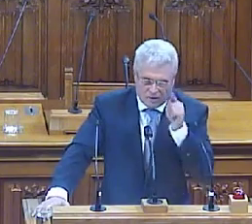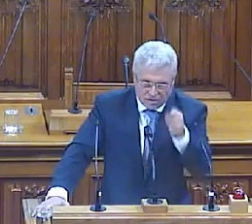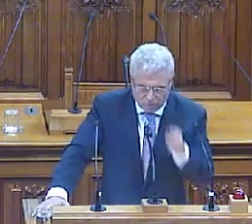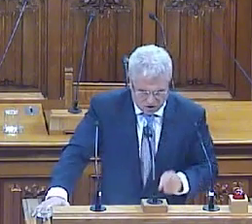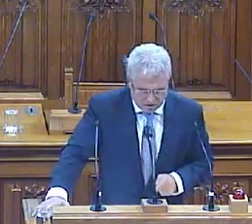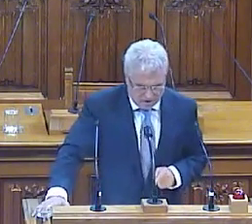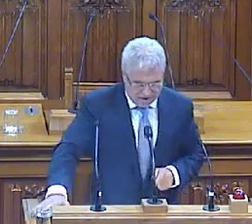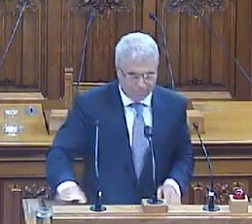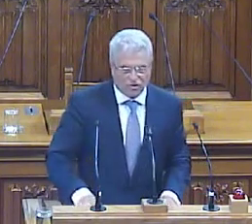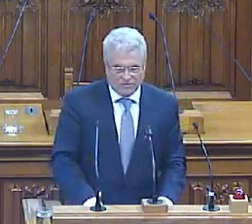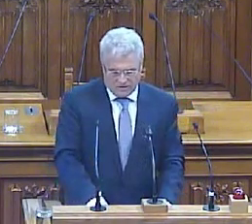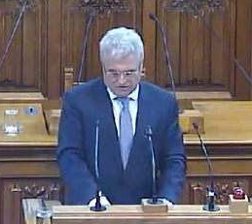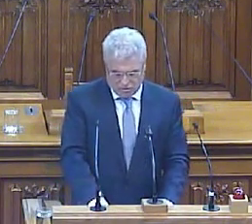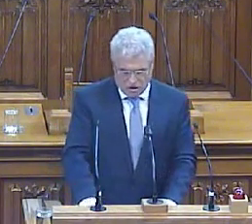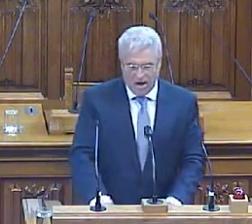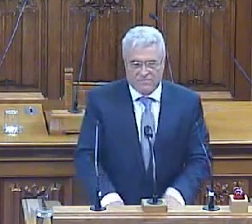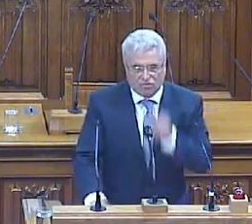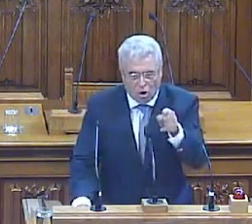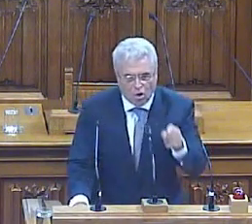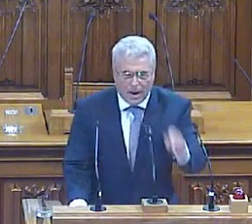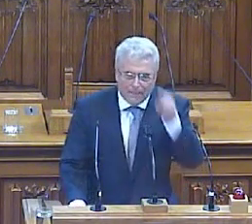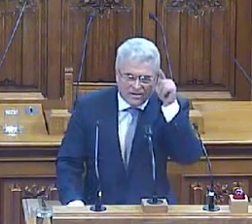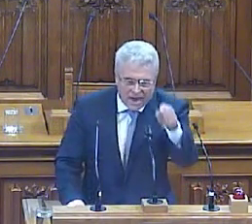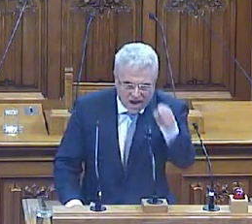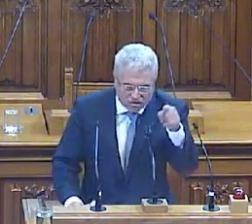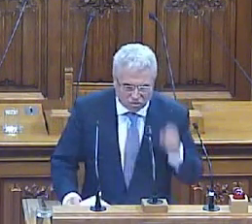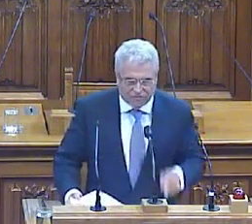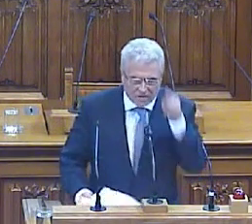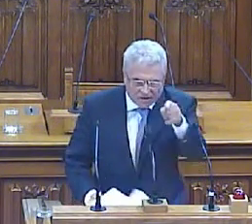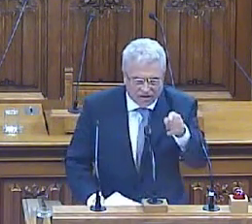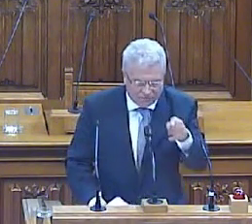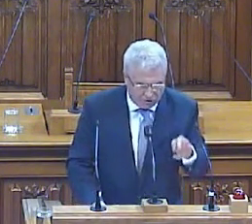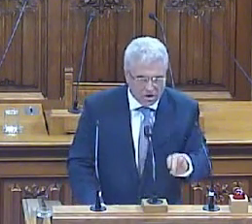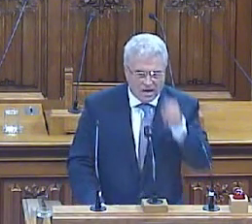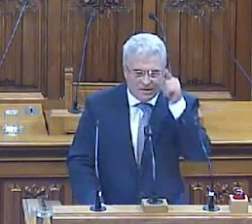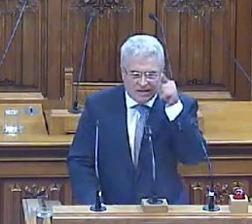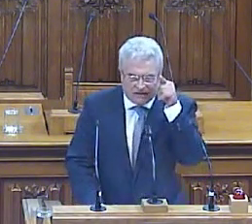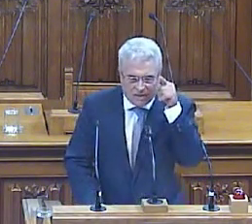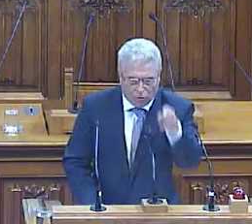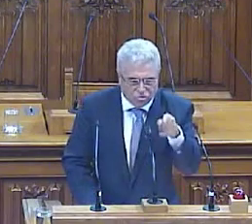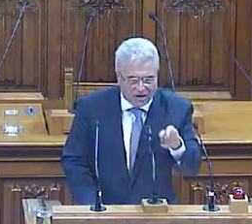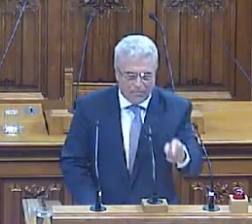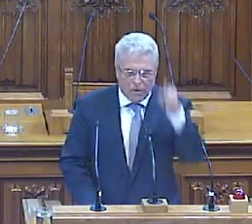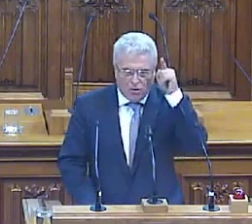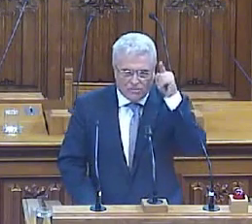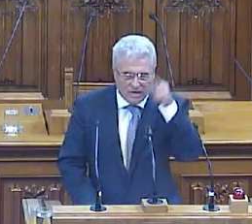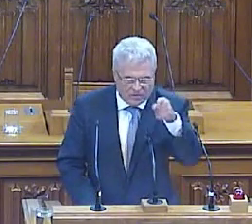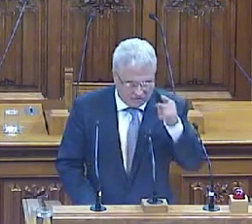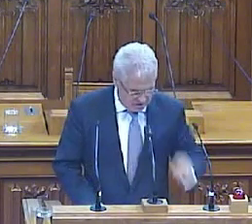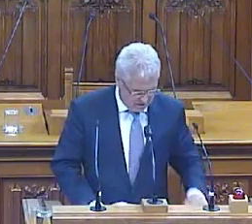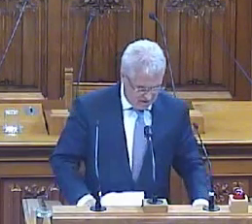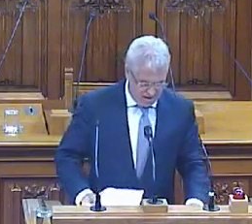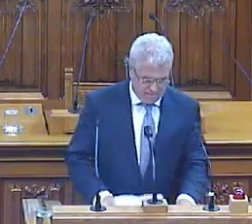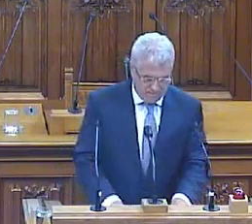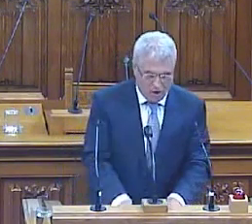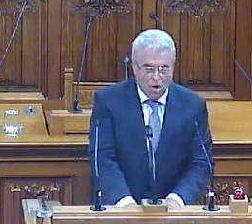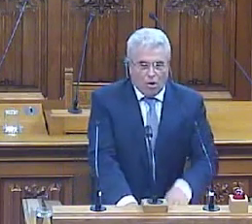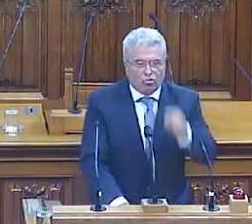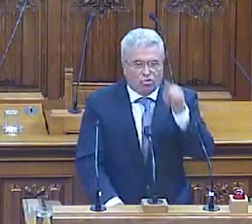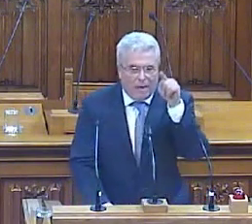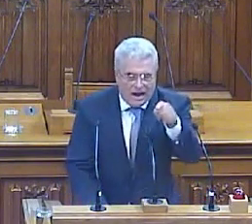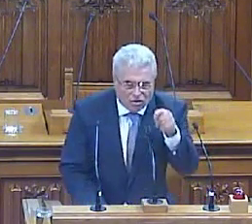einleiten. Das möchte ich Ihnen abschließend sagen. Weil so kommen wir die Herrschaft nicht davon, die das gewusst haben und nichts getan